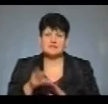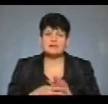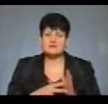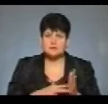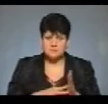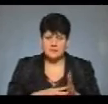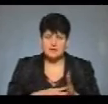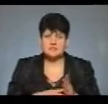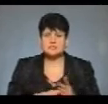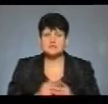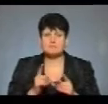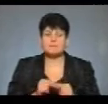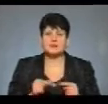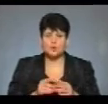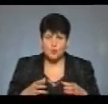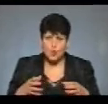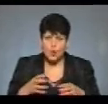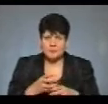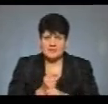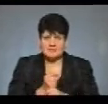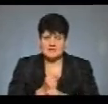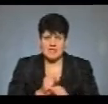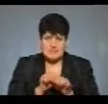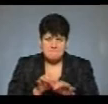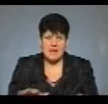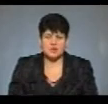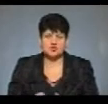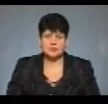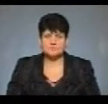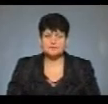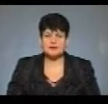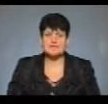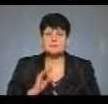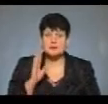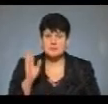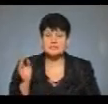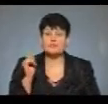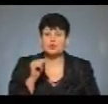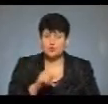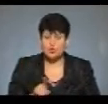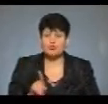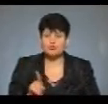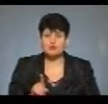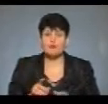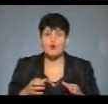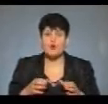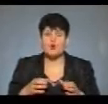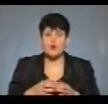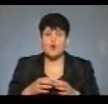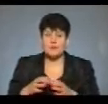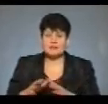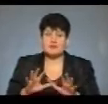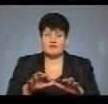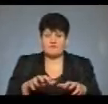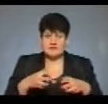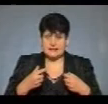з метою оптимізації мережі, з перспективою того, що громади мають перебрати на себе всю повноту